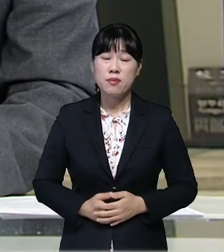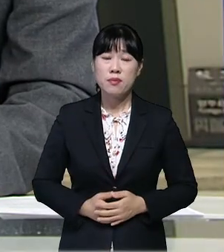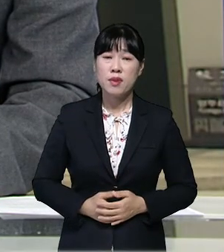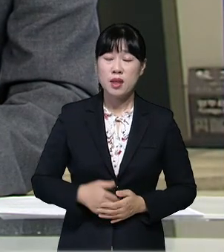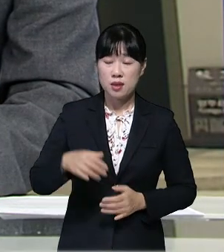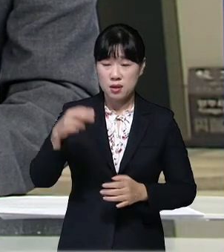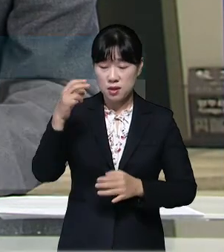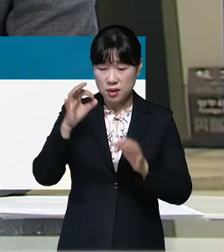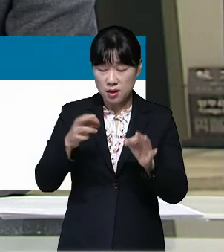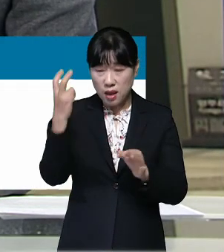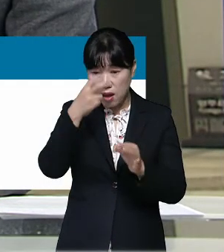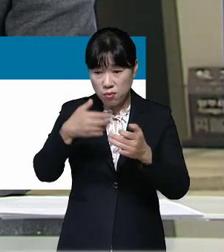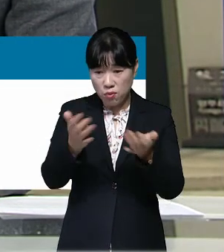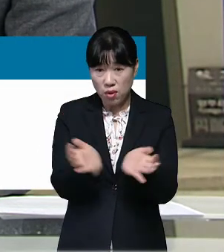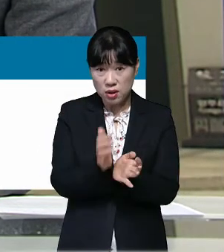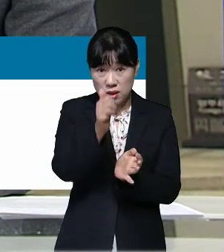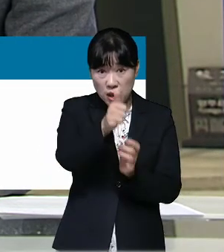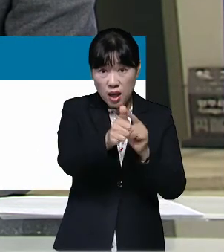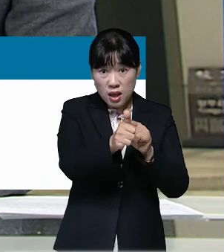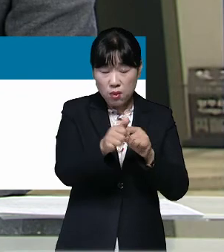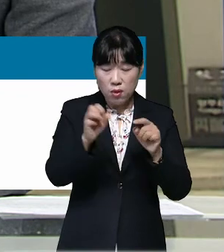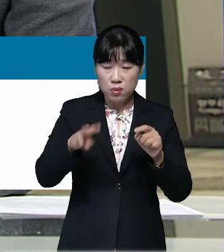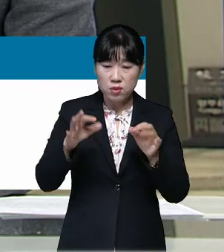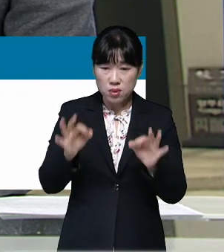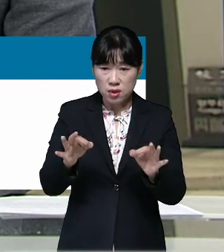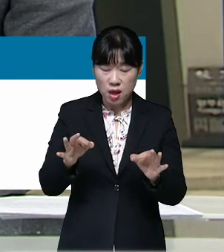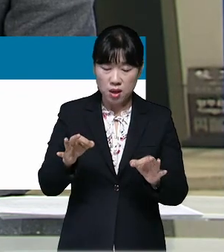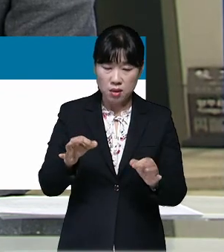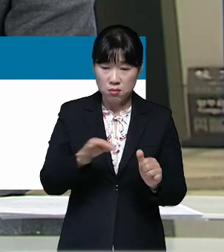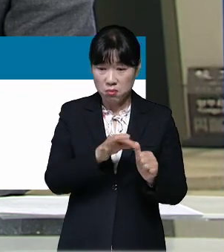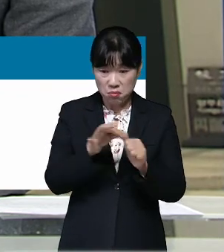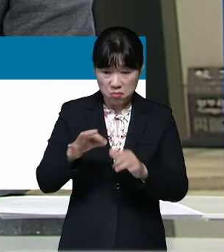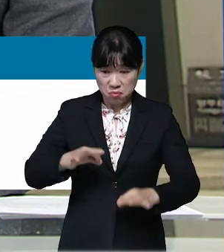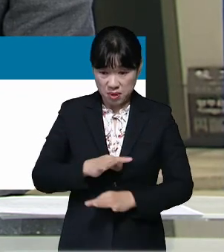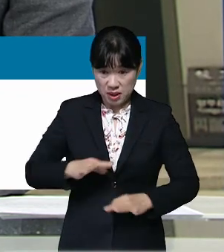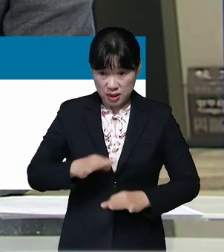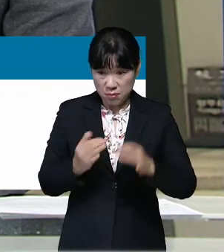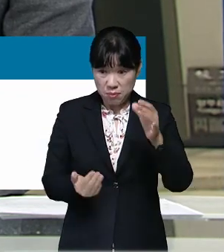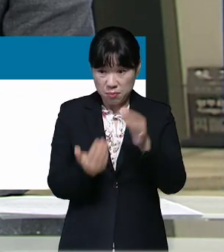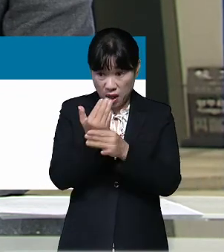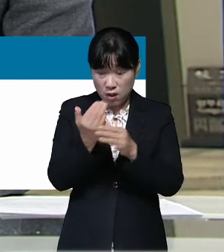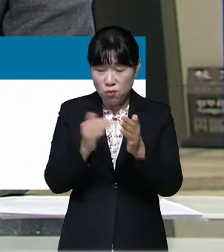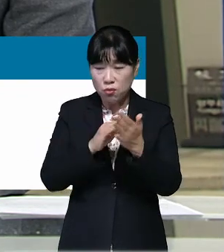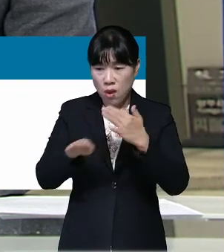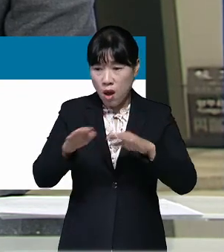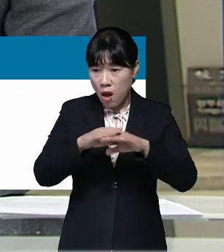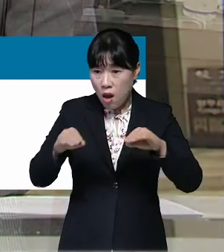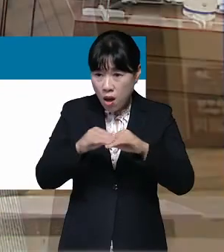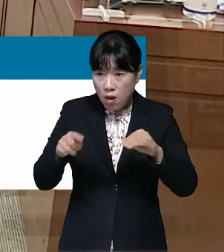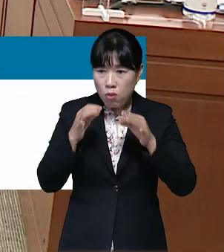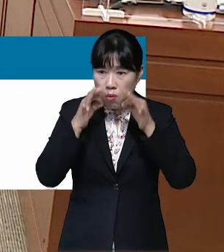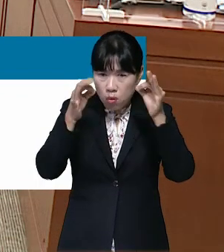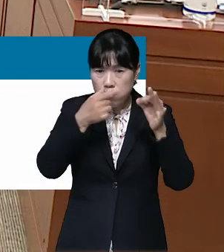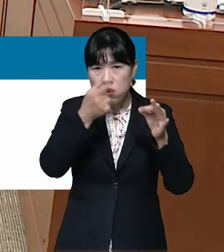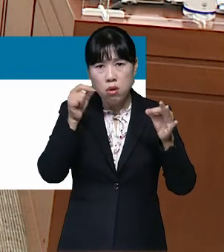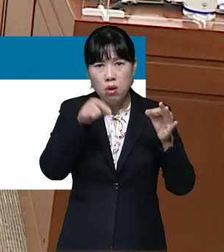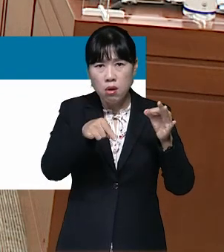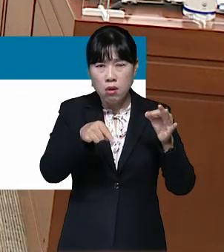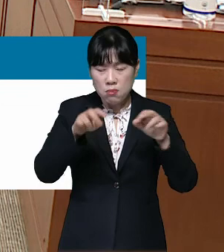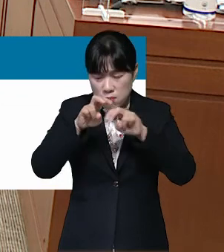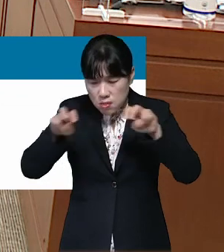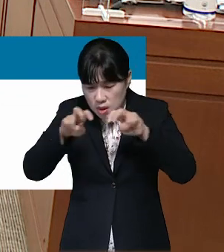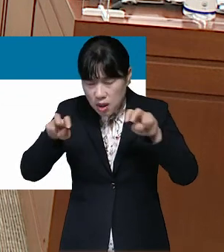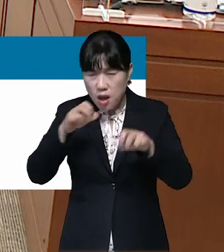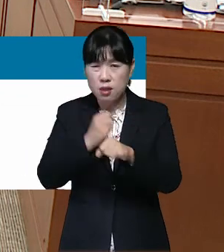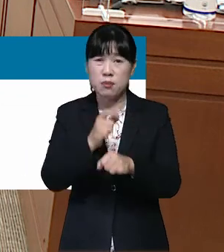정은보 금융감독원장이 광주은행의 채용비리 사태 이후 사후 대처가 미흡했다며 들여다보겠다고 말했습니다. 정은보